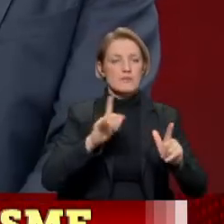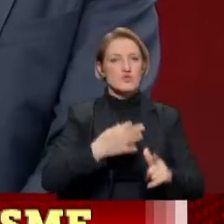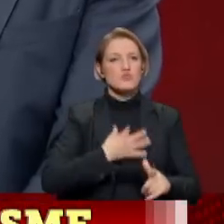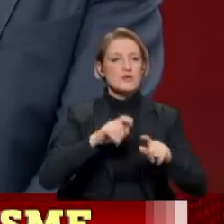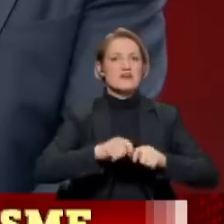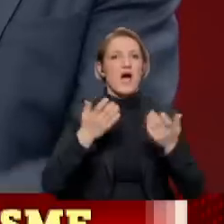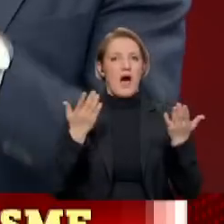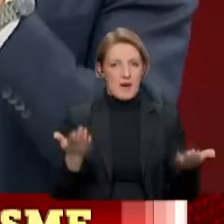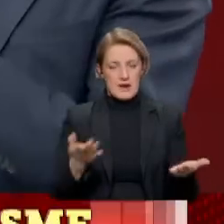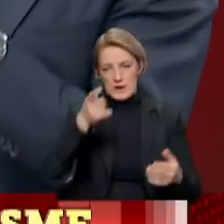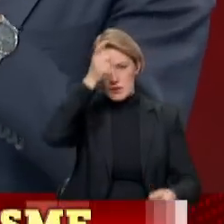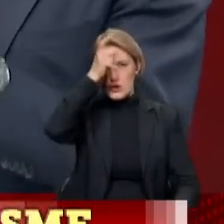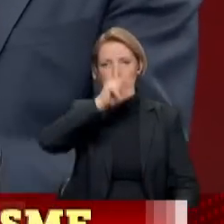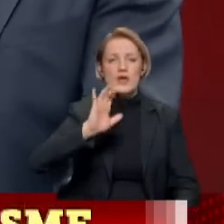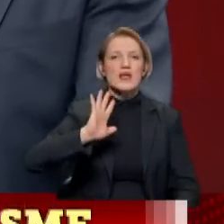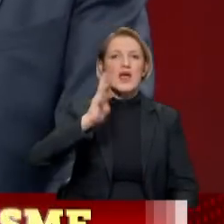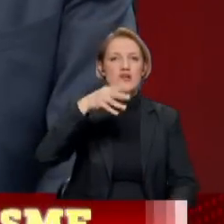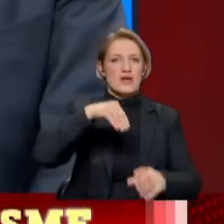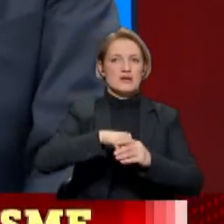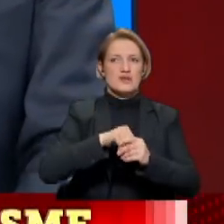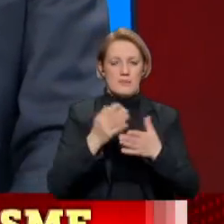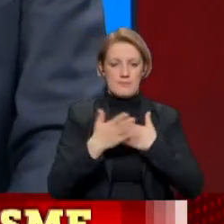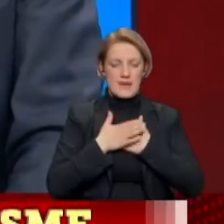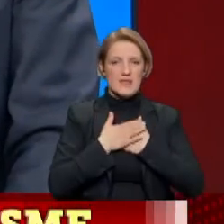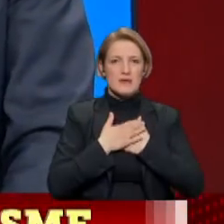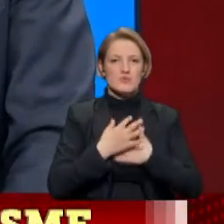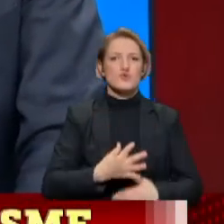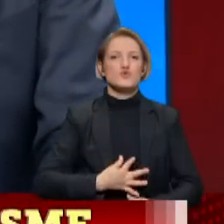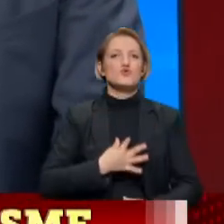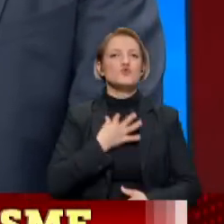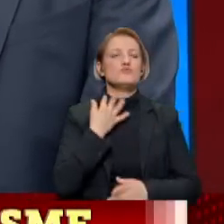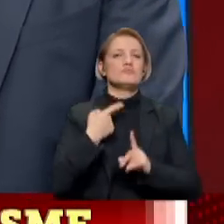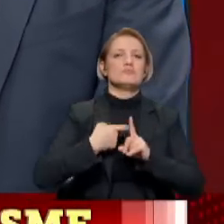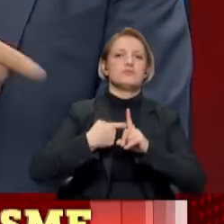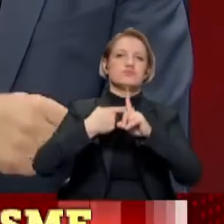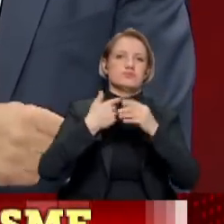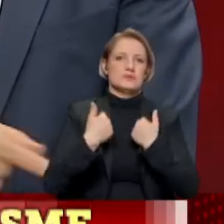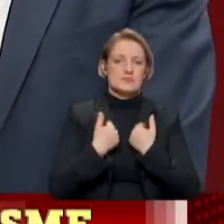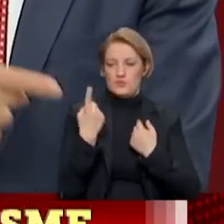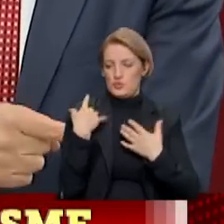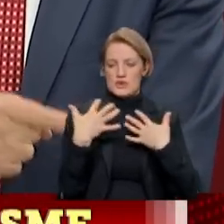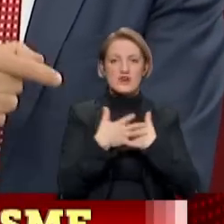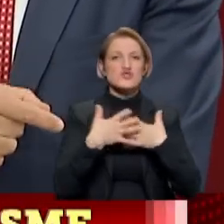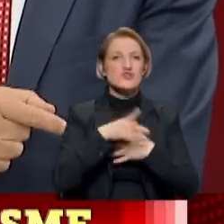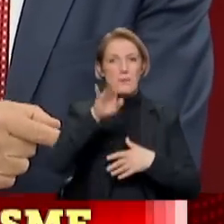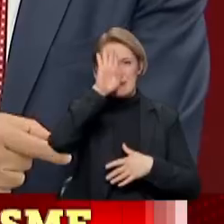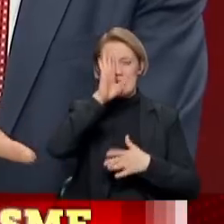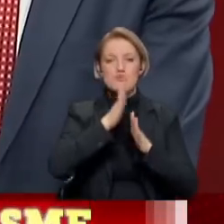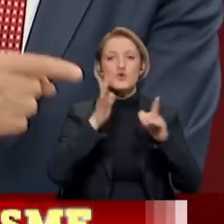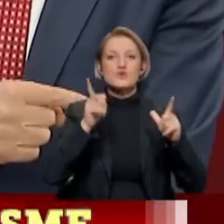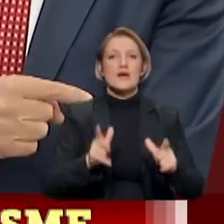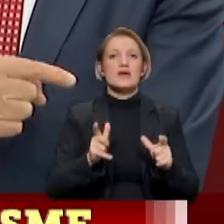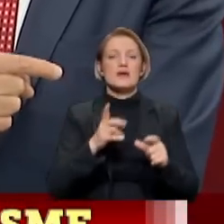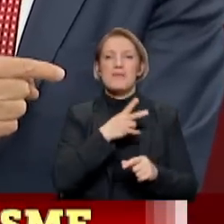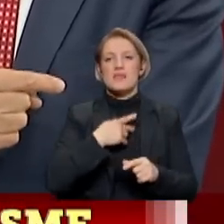Ama Türkiye'nin geleceği bakımından benim umudumu arttıran bir manzaradır bu. Dün akşam onu Saraçhane'de gördüm ama